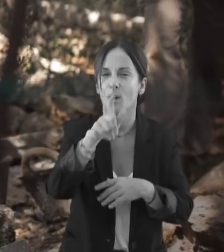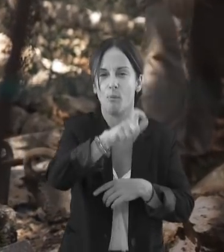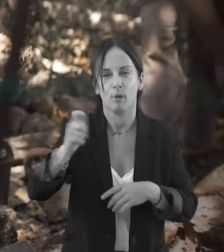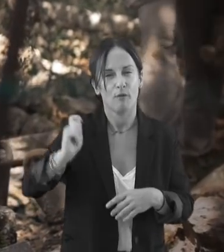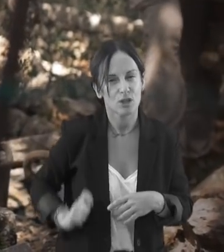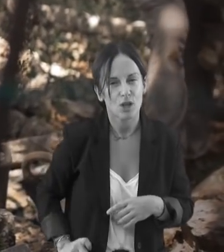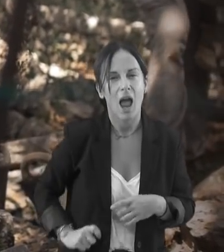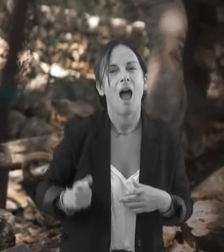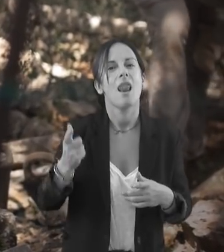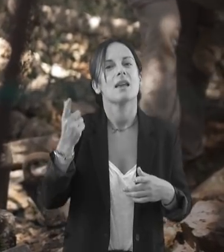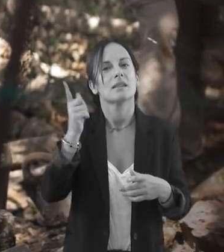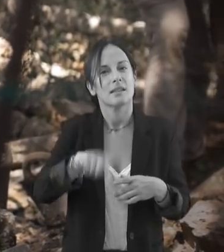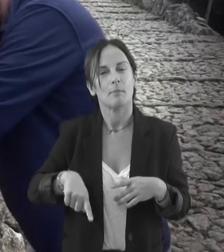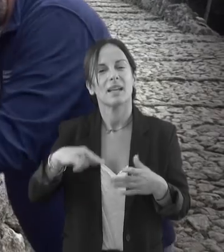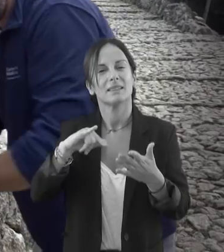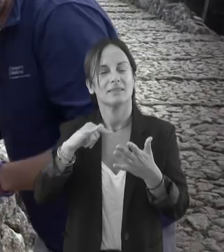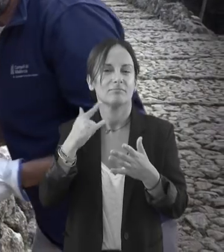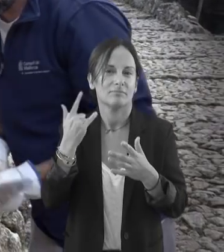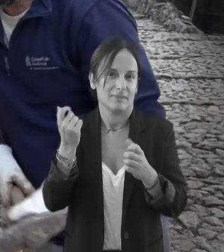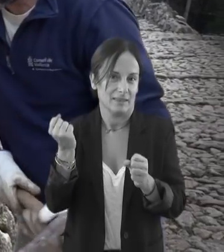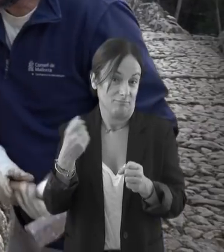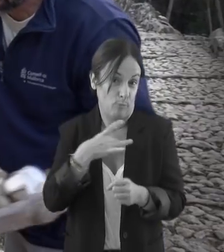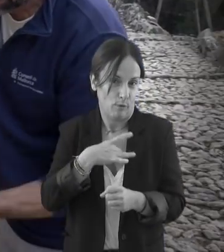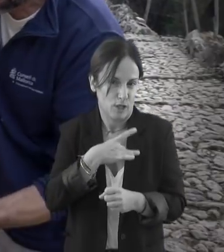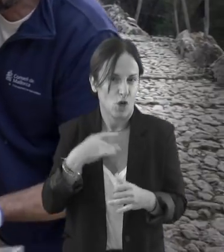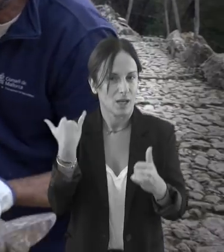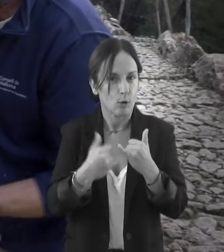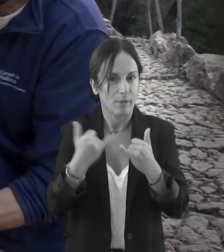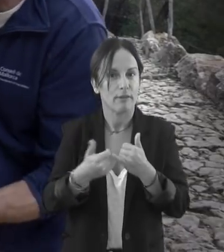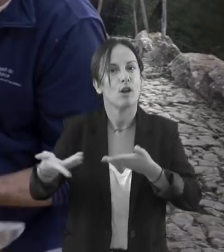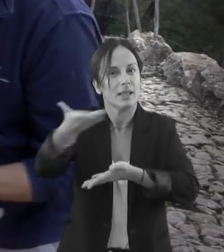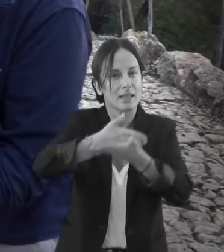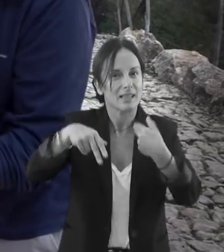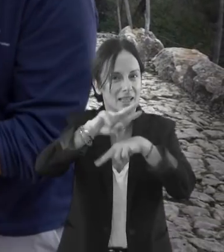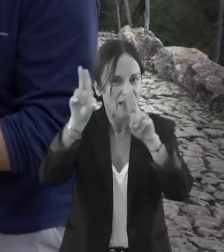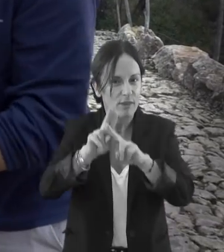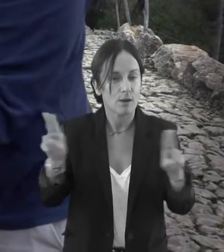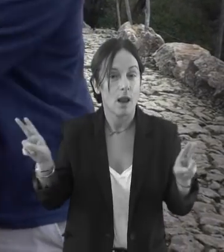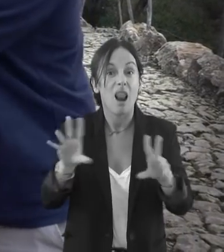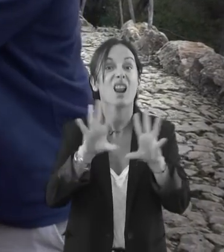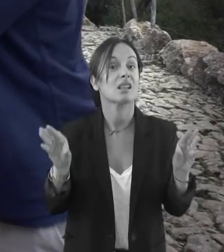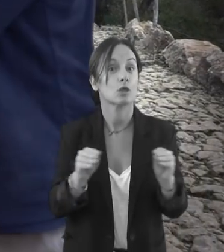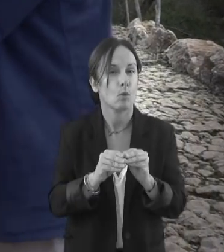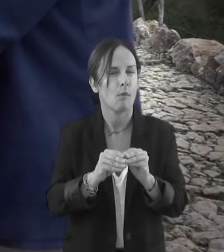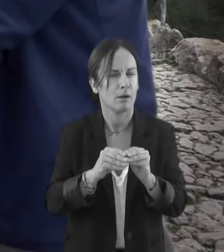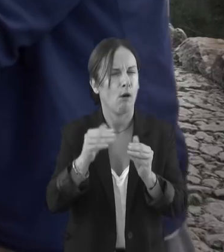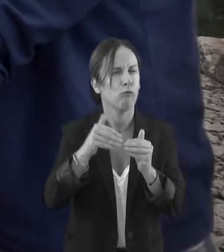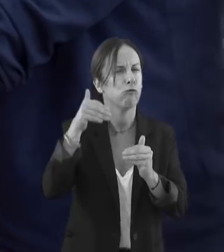Una feina, hi ha molta feina feta, però també molta feina a fer i